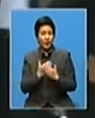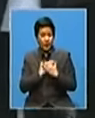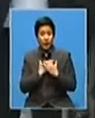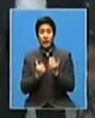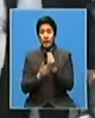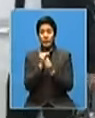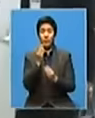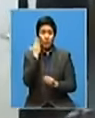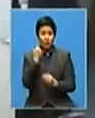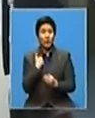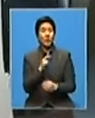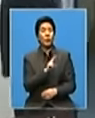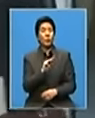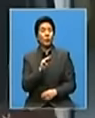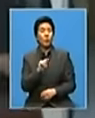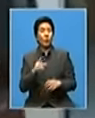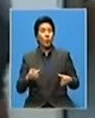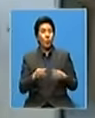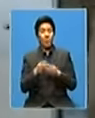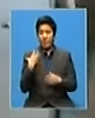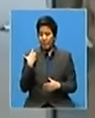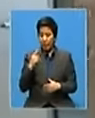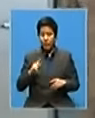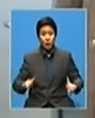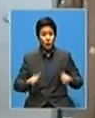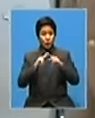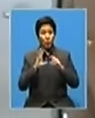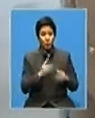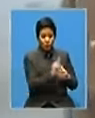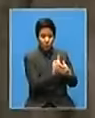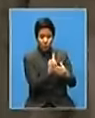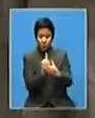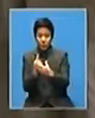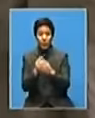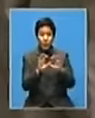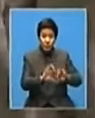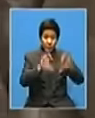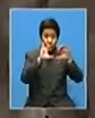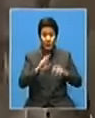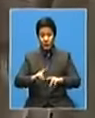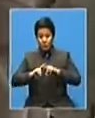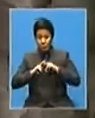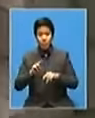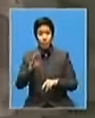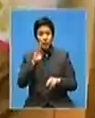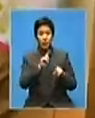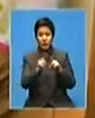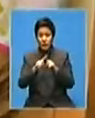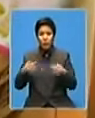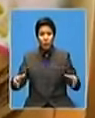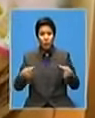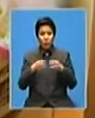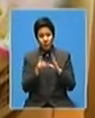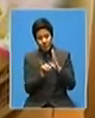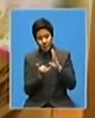านมาผมและรัฐมนตรีปลัดกระทรวงและผู้แทนจากหลายหน่วยงานทั้งภาครัฐและเอกชนได้เดินทางไปจังหวัดนครรา